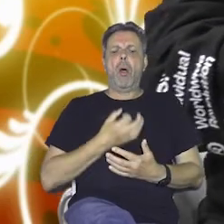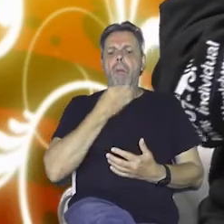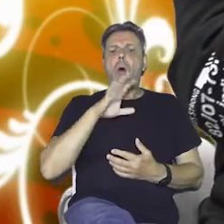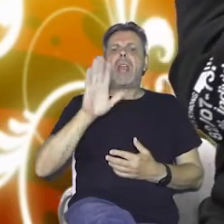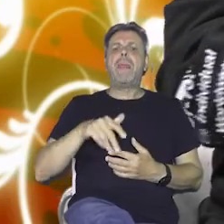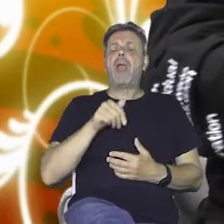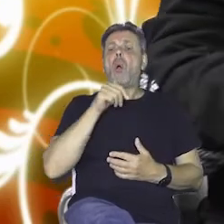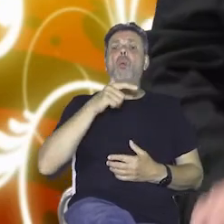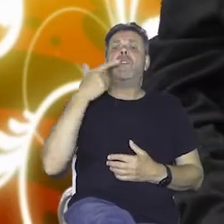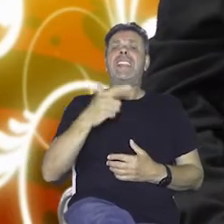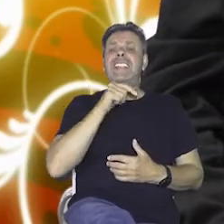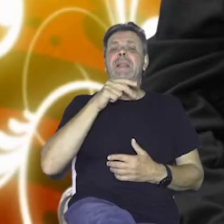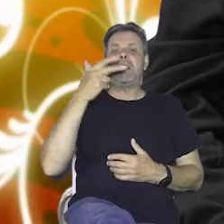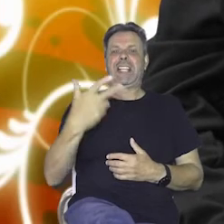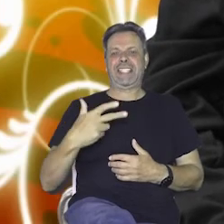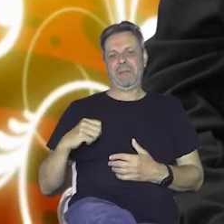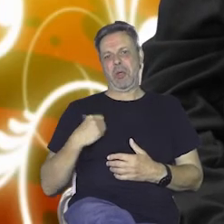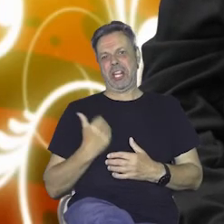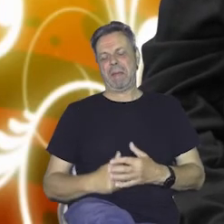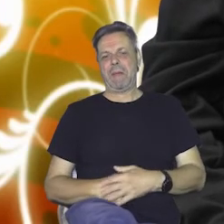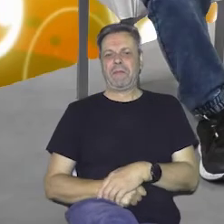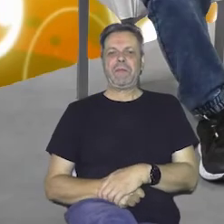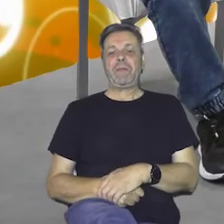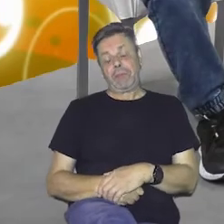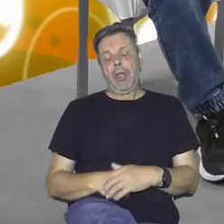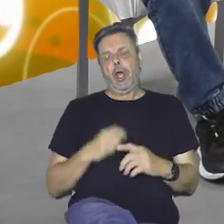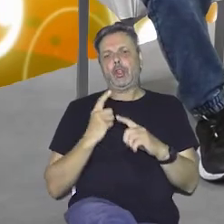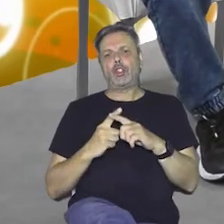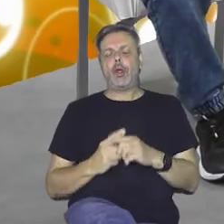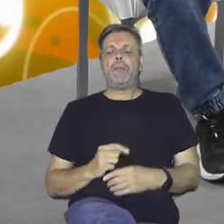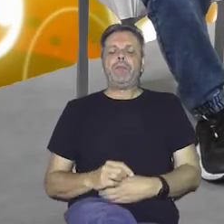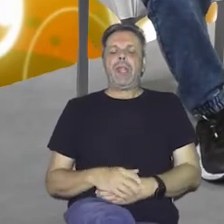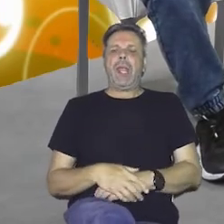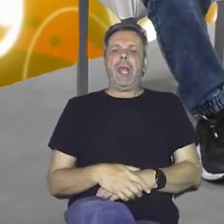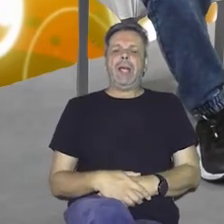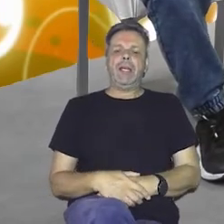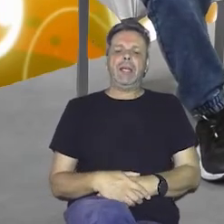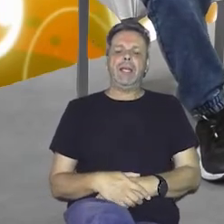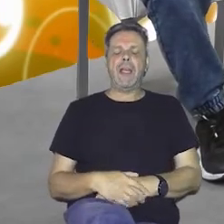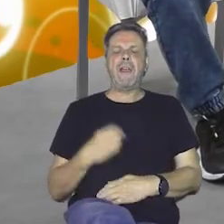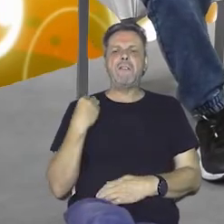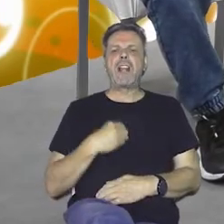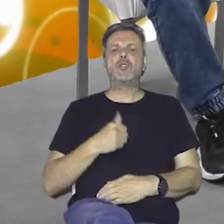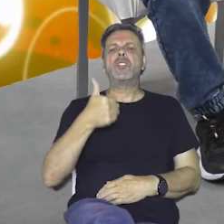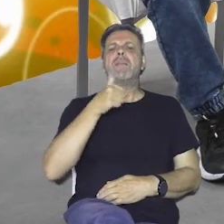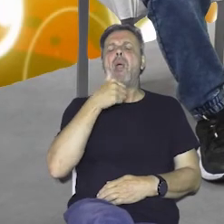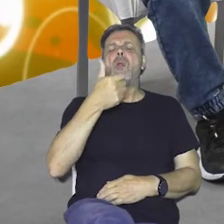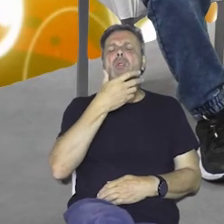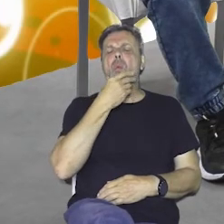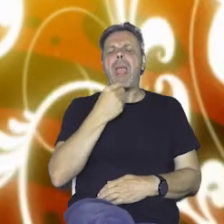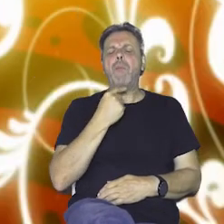u 20. i 30. godinama. Da, točno. Ali Željko, Francuzi isto imaju jednu krasnu